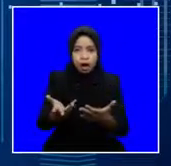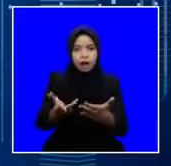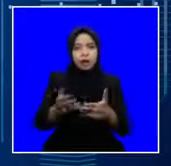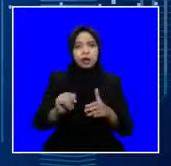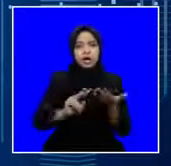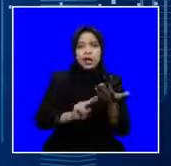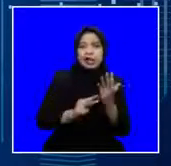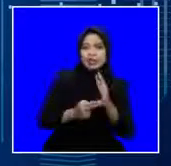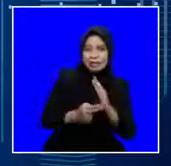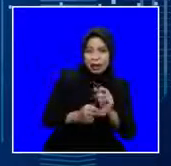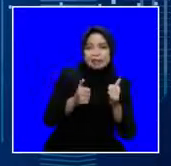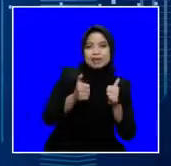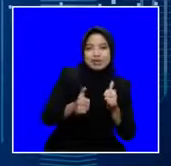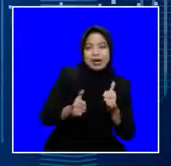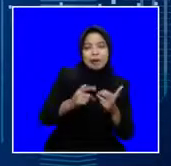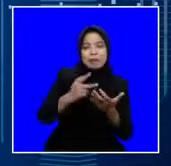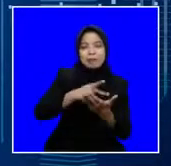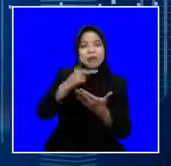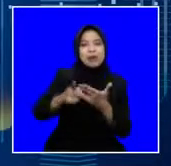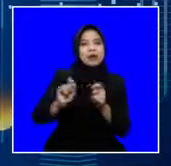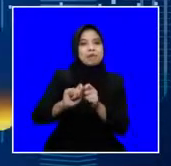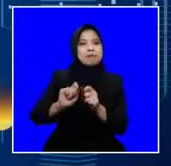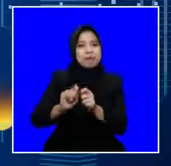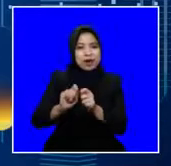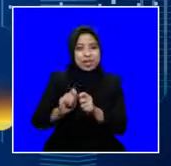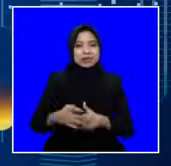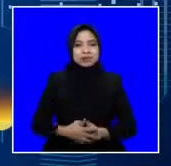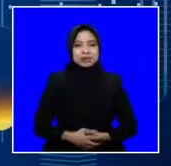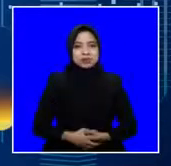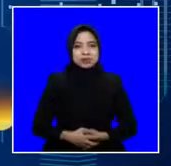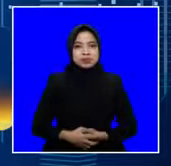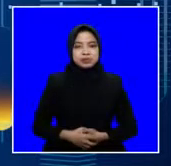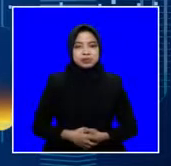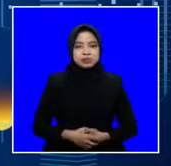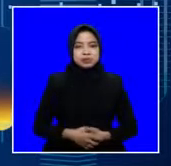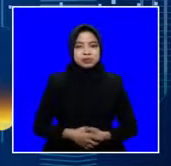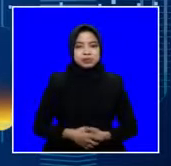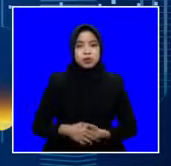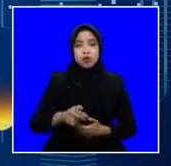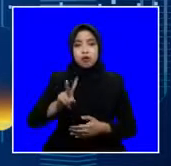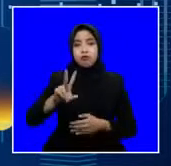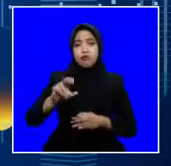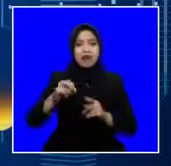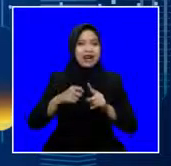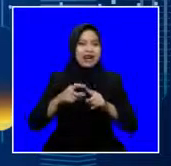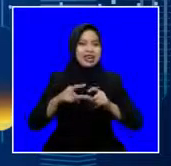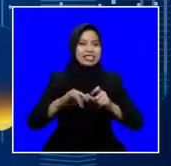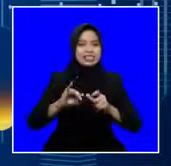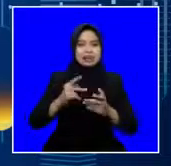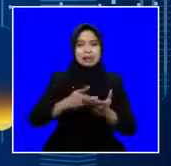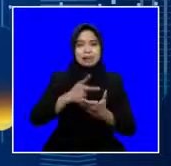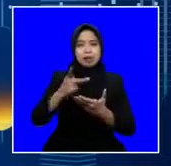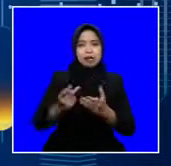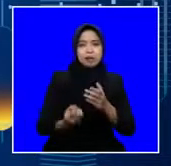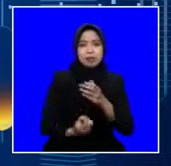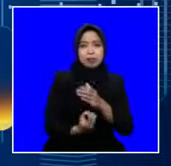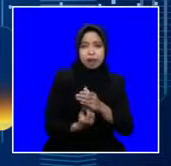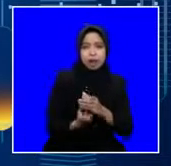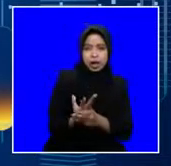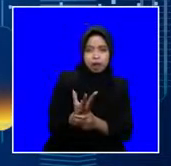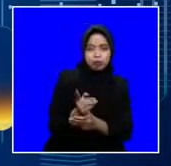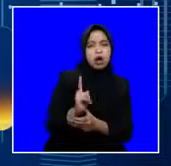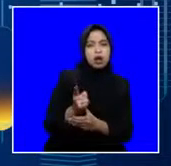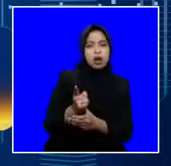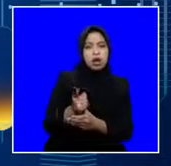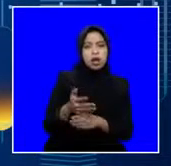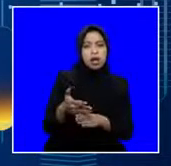eligible untuk program ini. Nah, karena beberapa program di vokasi ini ada pengembangan dari tahun-tahun yang sebelumnya,